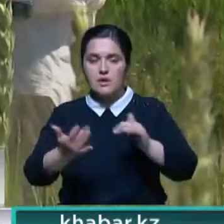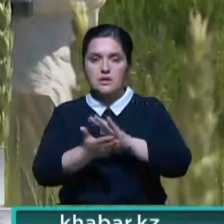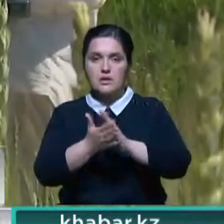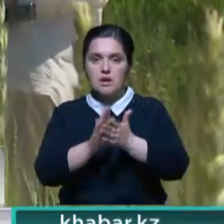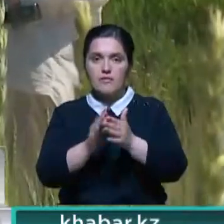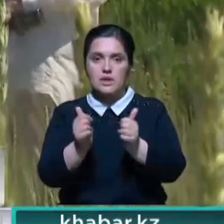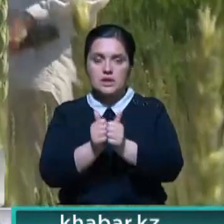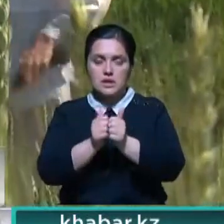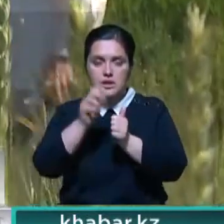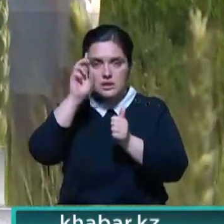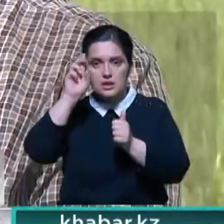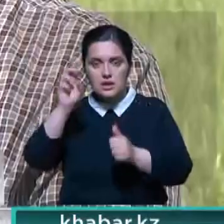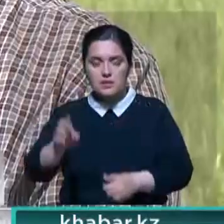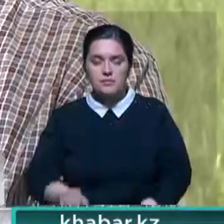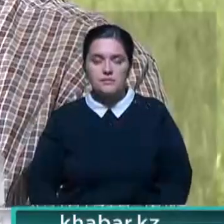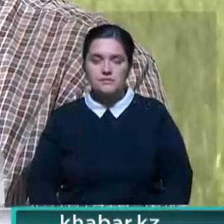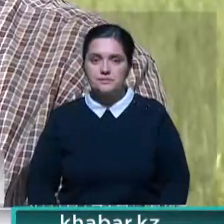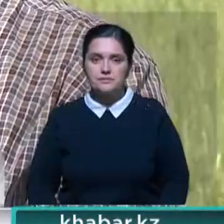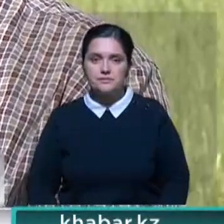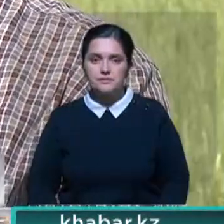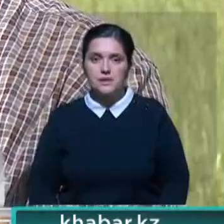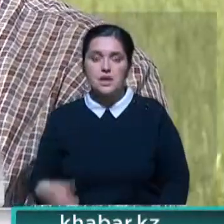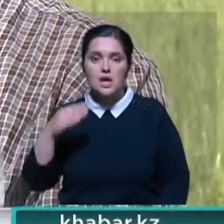с соседними странами.